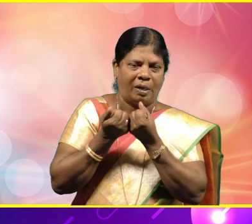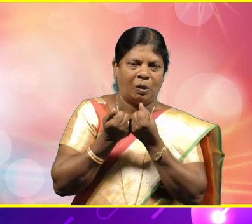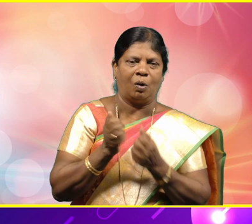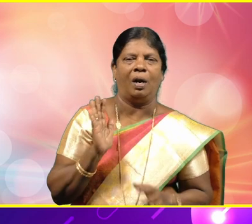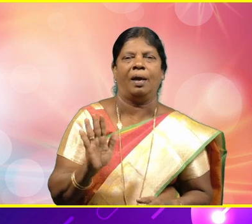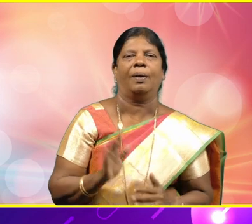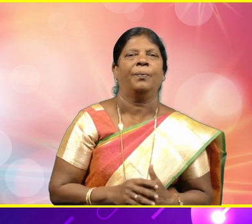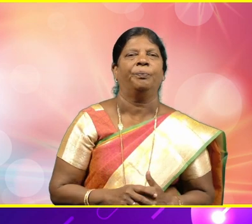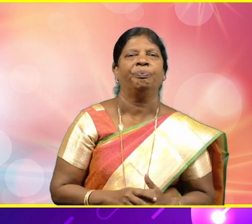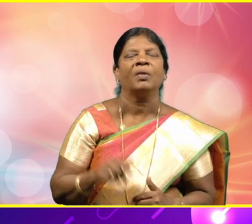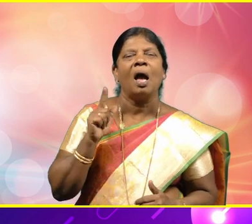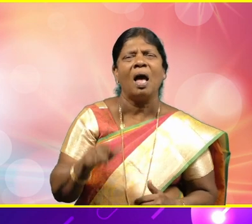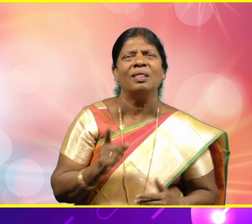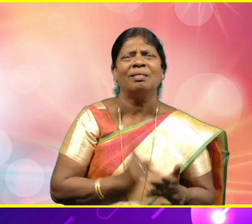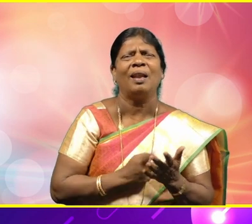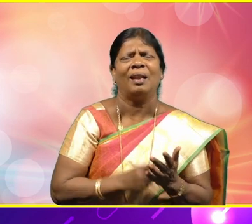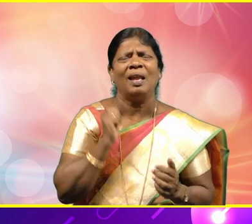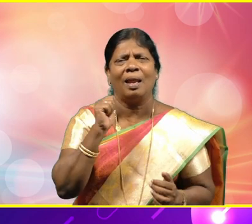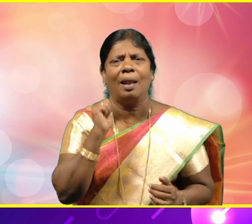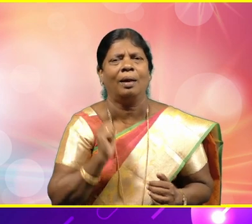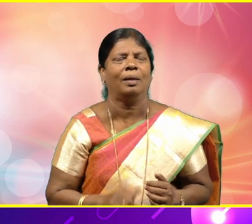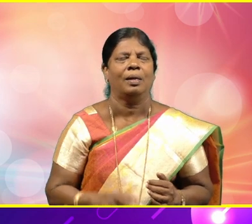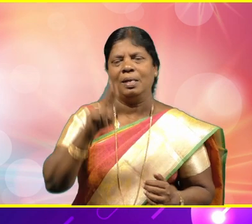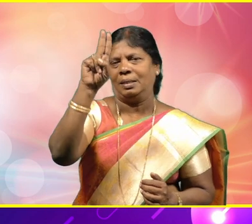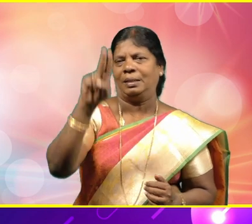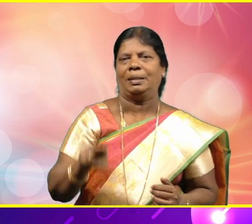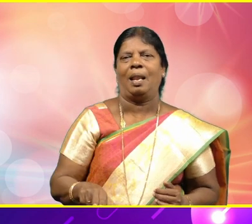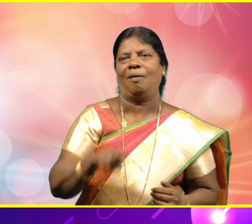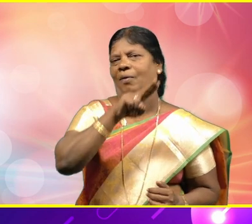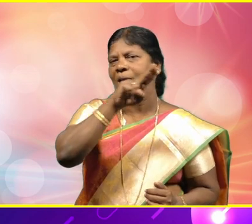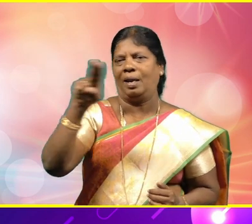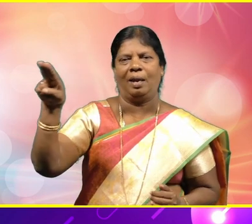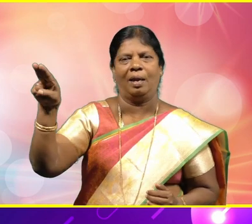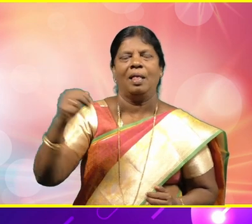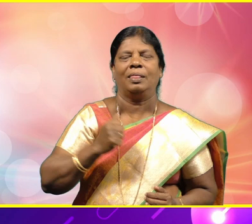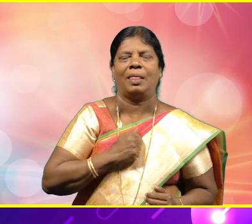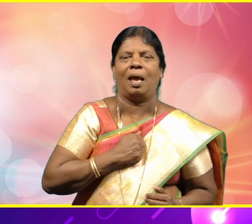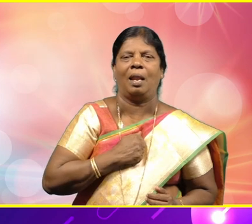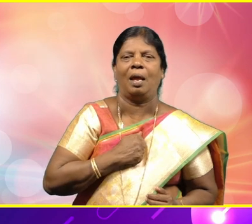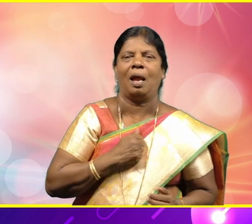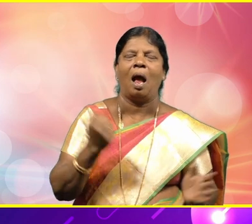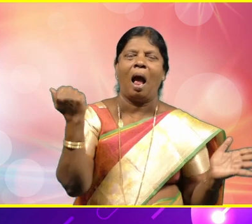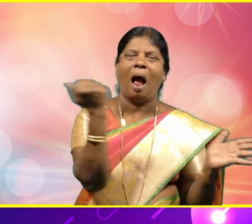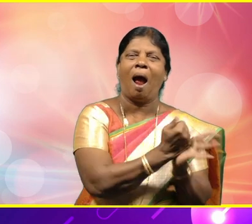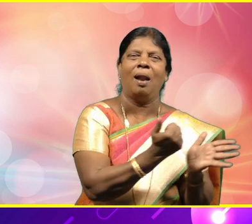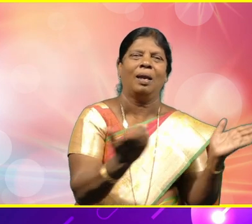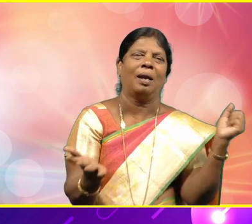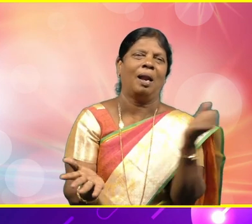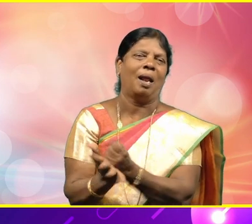அவர் ஏற்றுக்கொண்டார். அது என்ன தண்டனை தெரியுமா? சிலுவையிலே